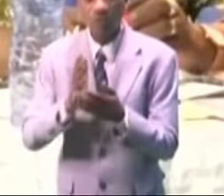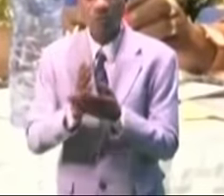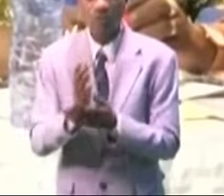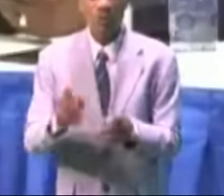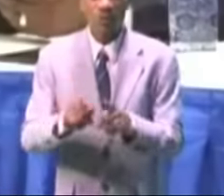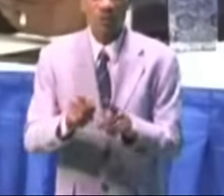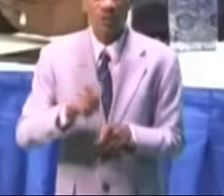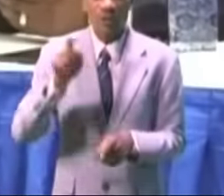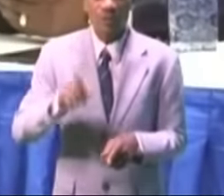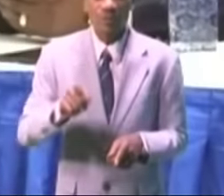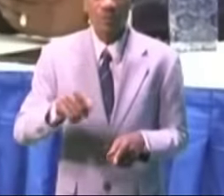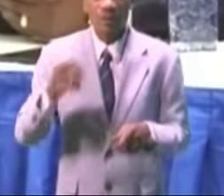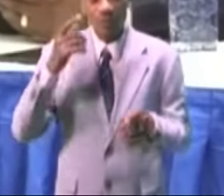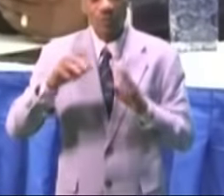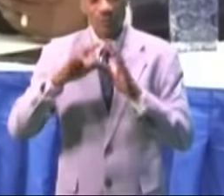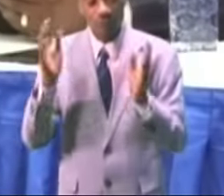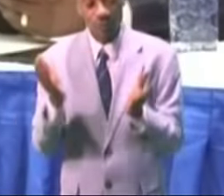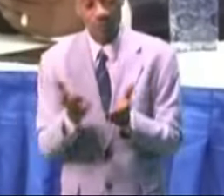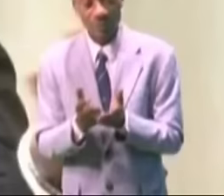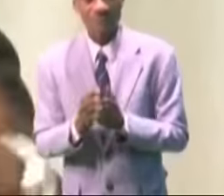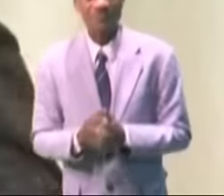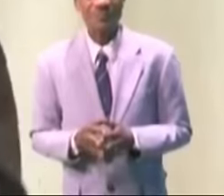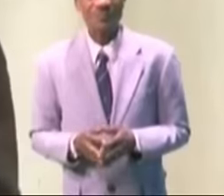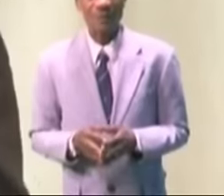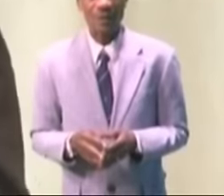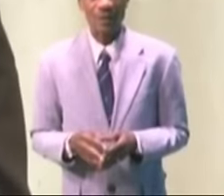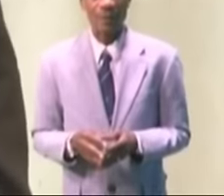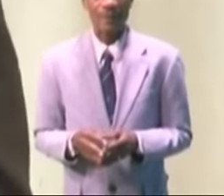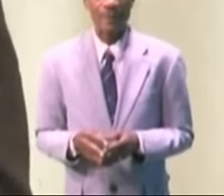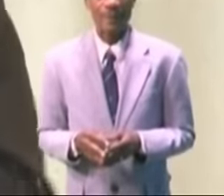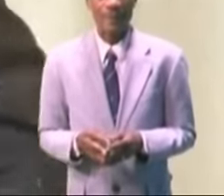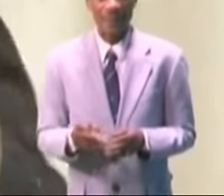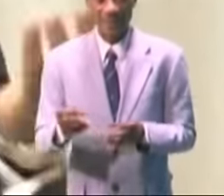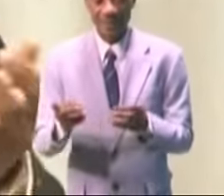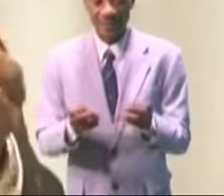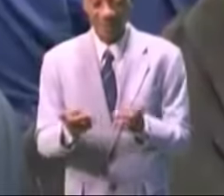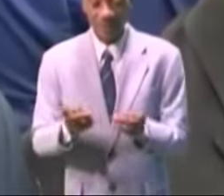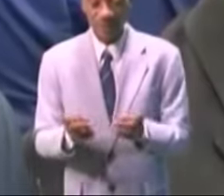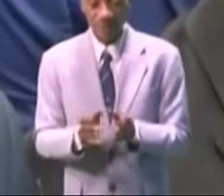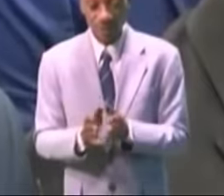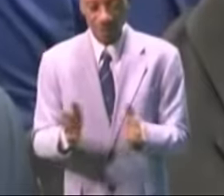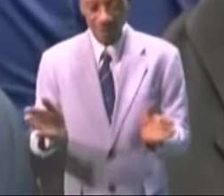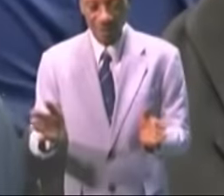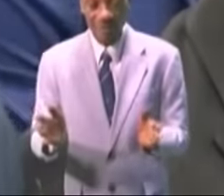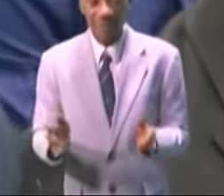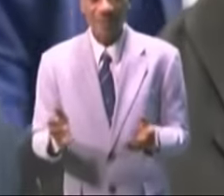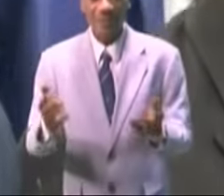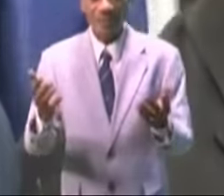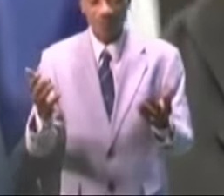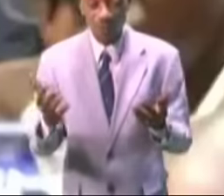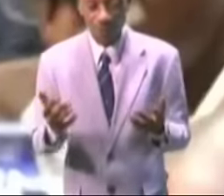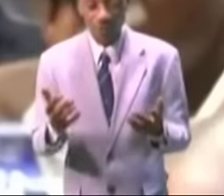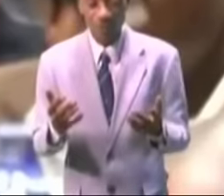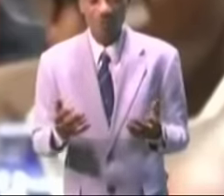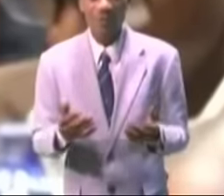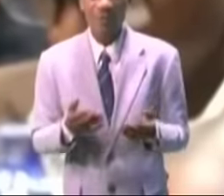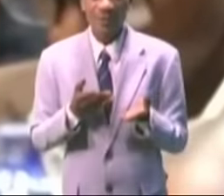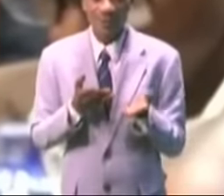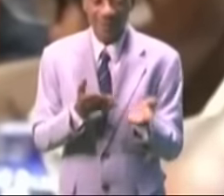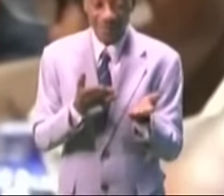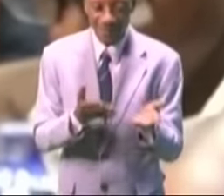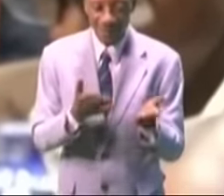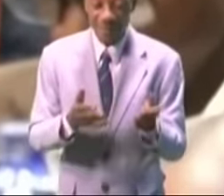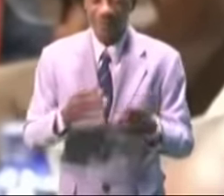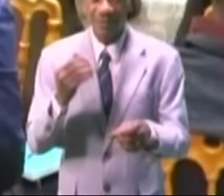tous. En organisant ces échanges, la direction générale entend assurer la défense des droits des travailleurs et de